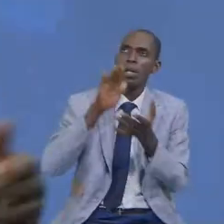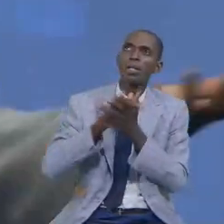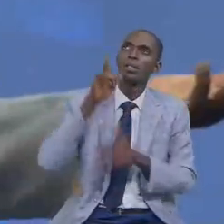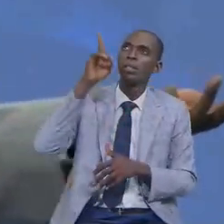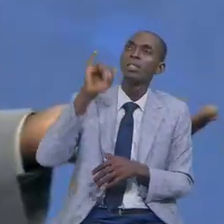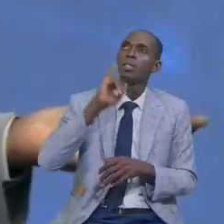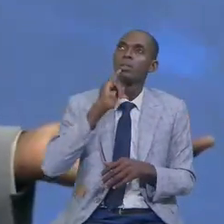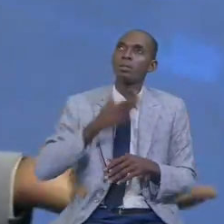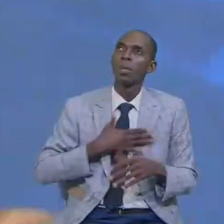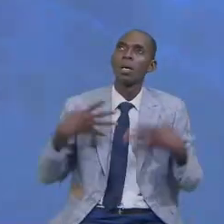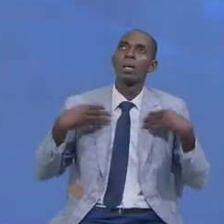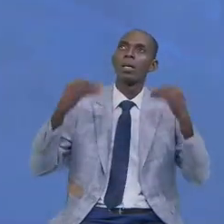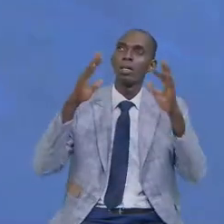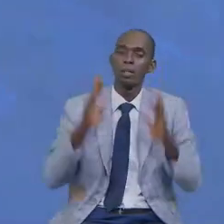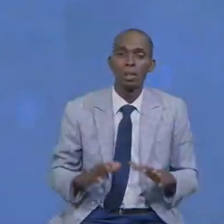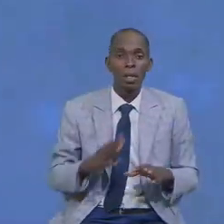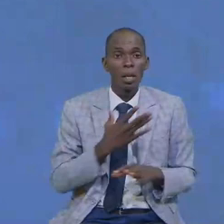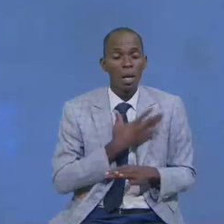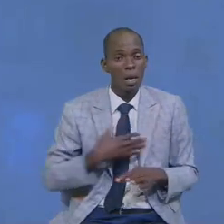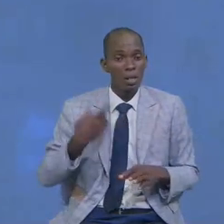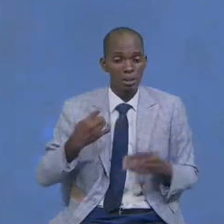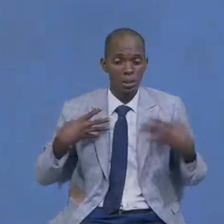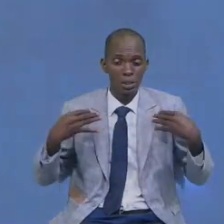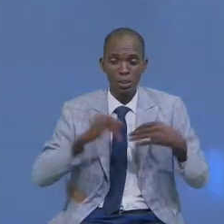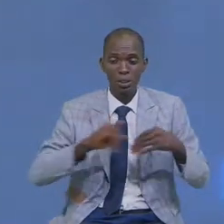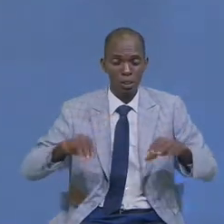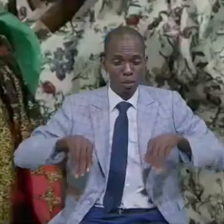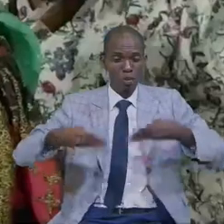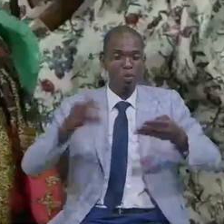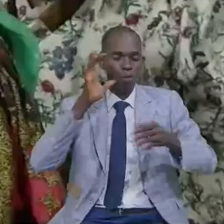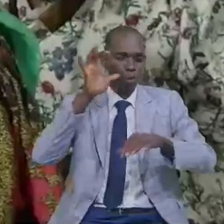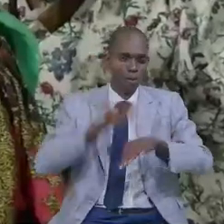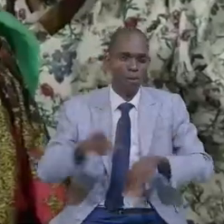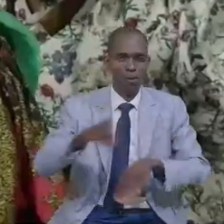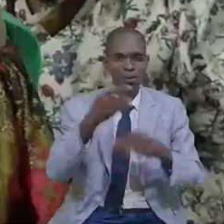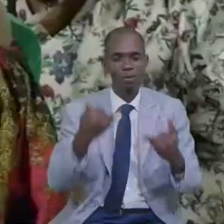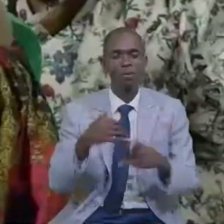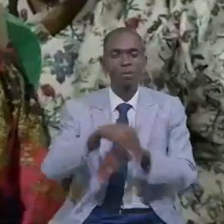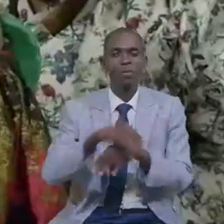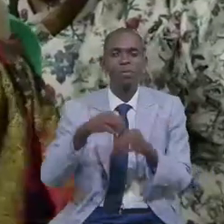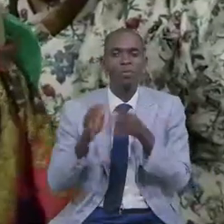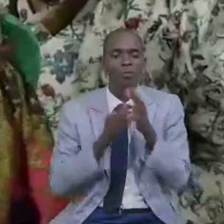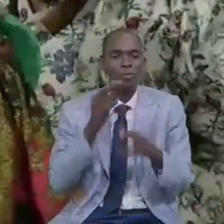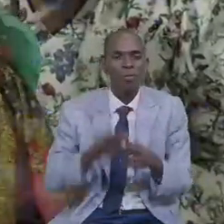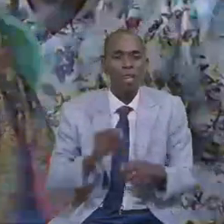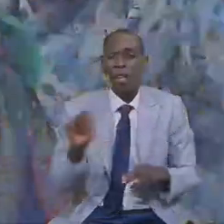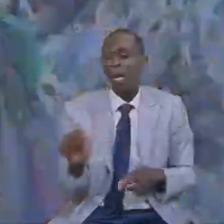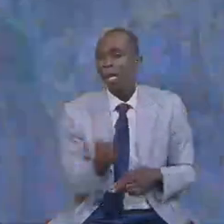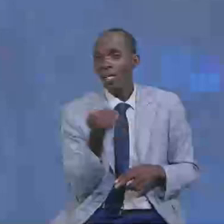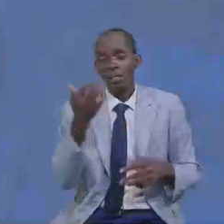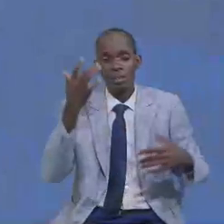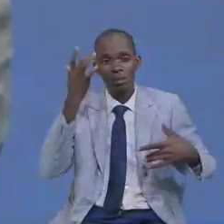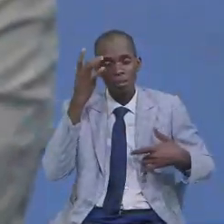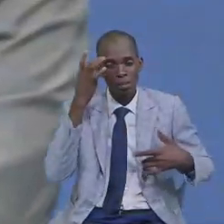mon guérisseur. Et la provision de guérison te parviendra ce soir. Toute maladie, toute